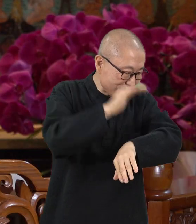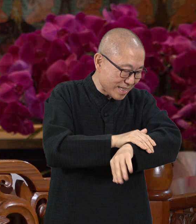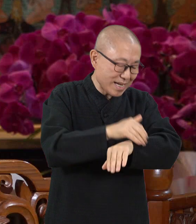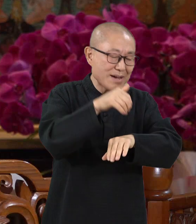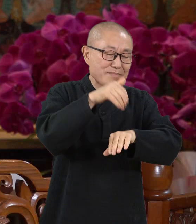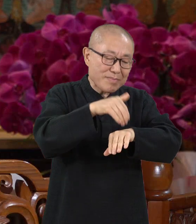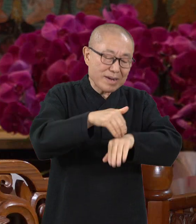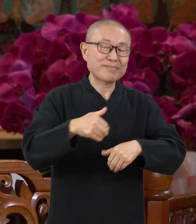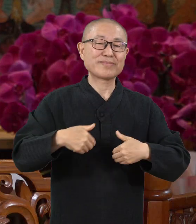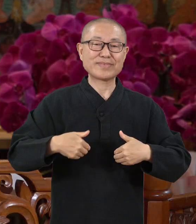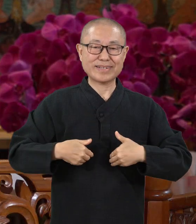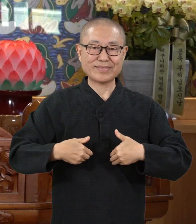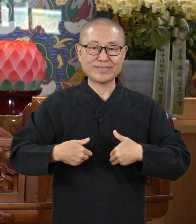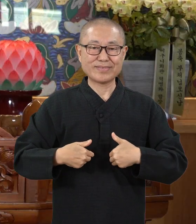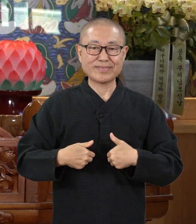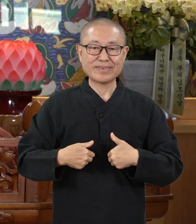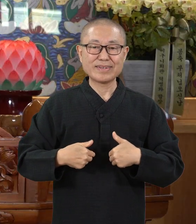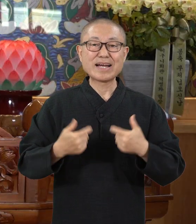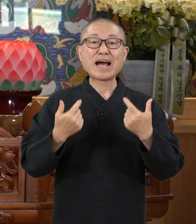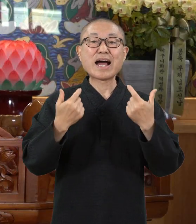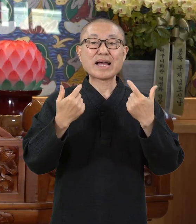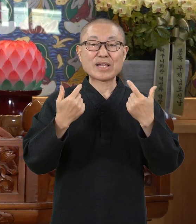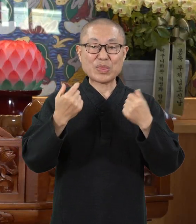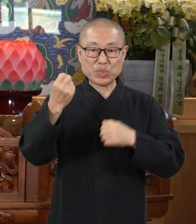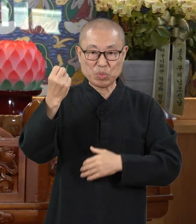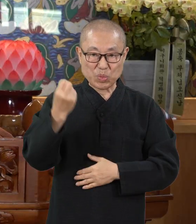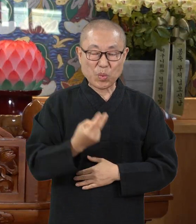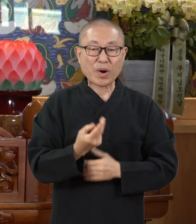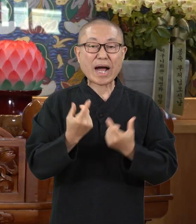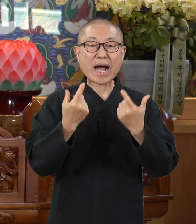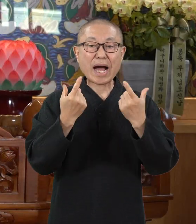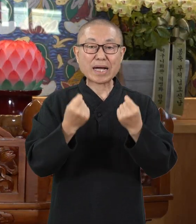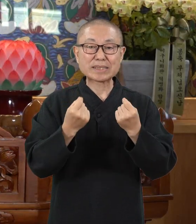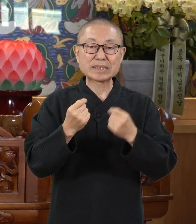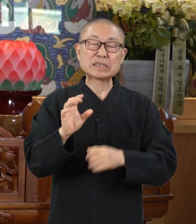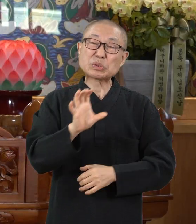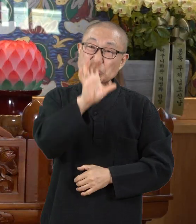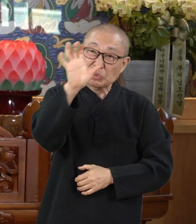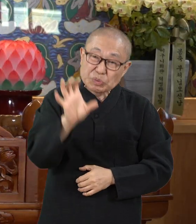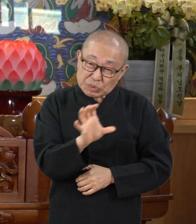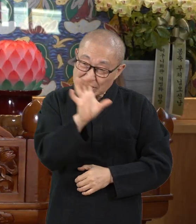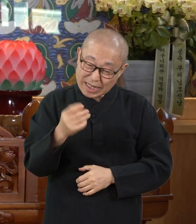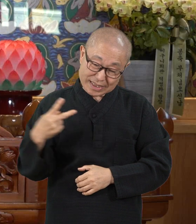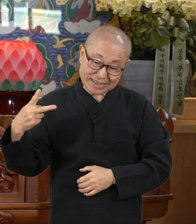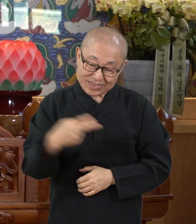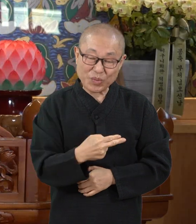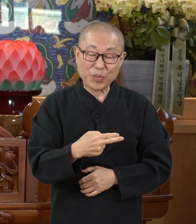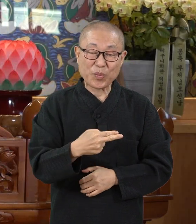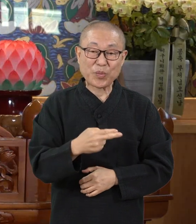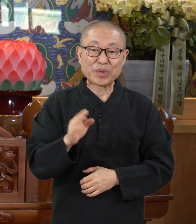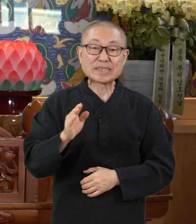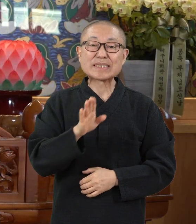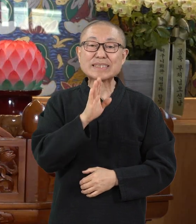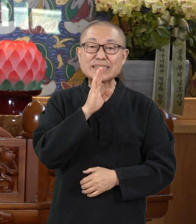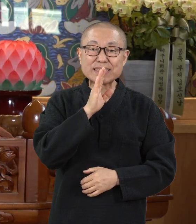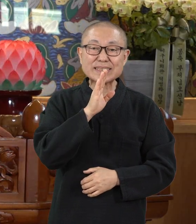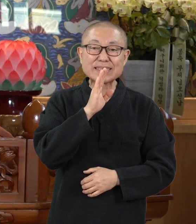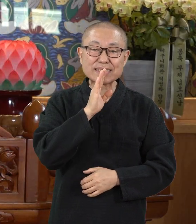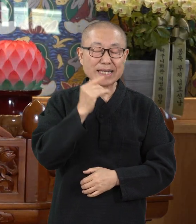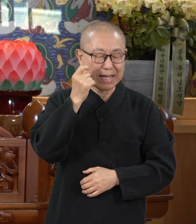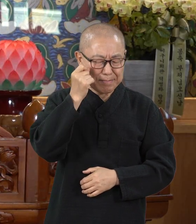우리가 닦아야 되고 그리고 그러한 윤회로부터 벗어나서